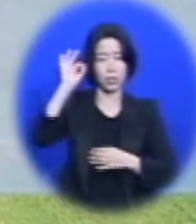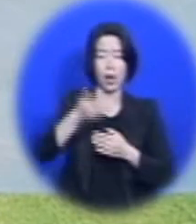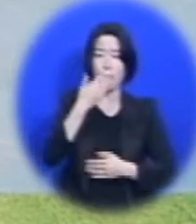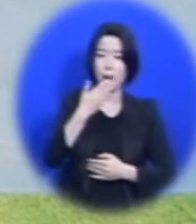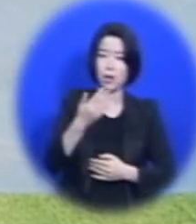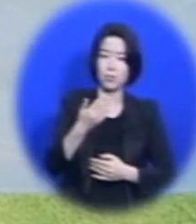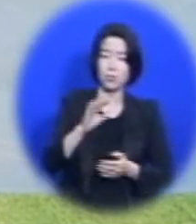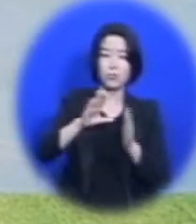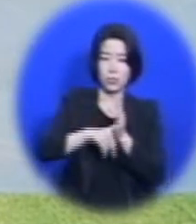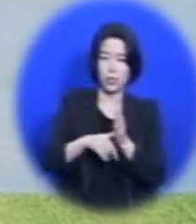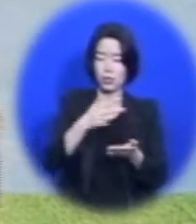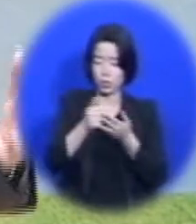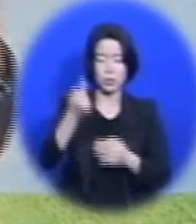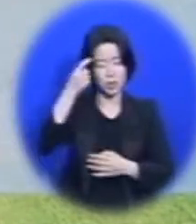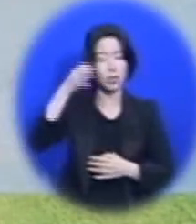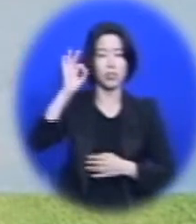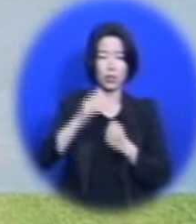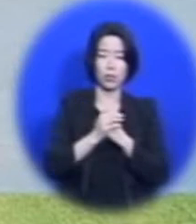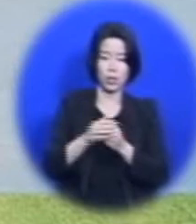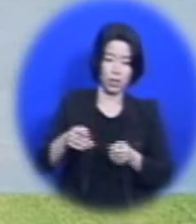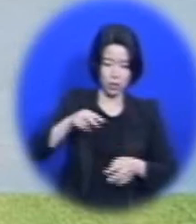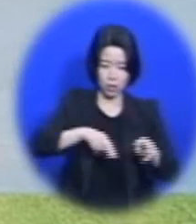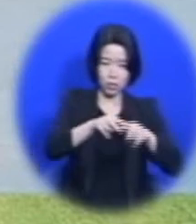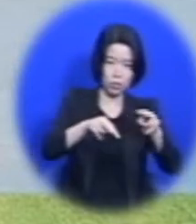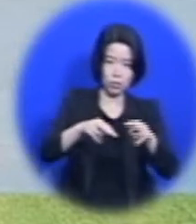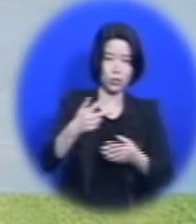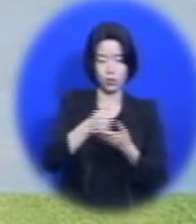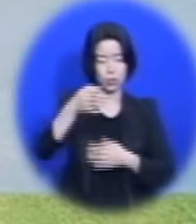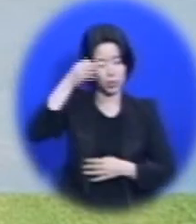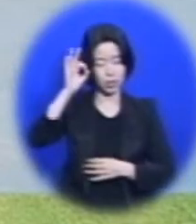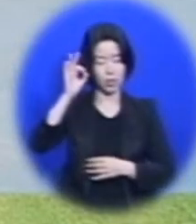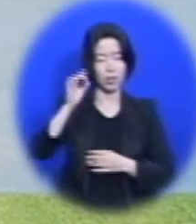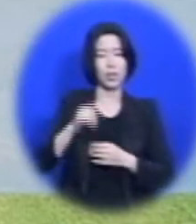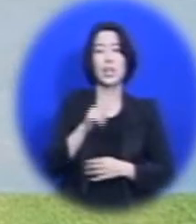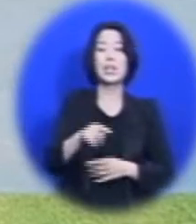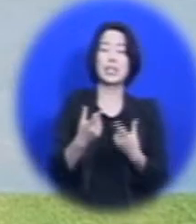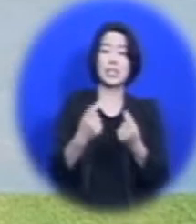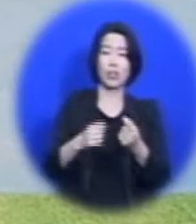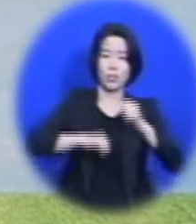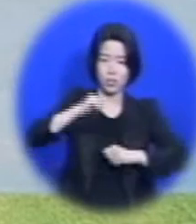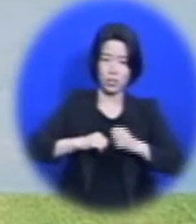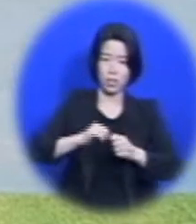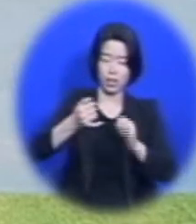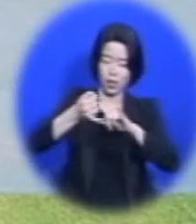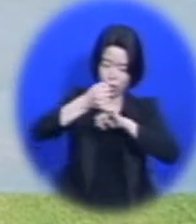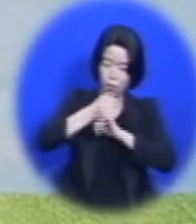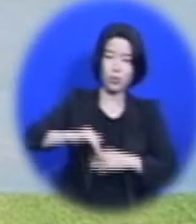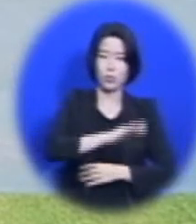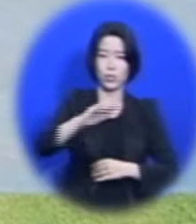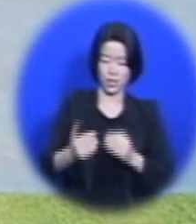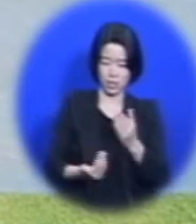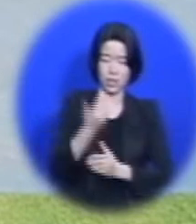먹는데 주님이 생각이 나고 길을 걸어가는데 주님이 생각이 나고 이런 역사가 반드시 우리에게